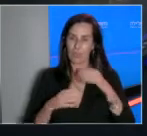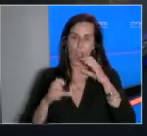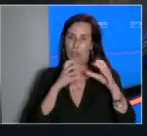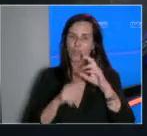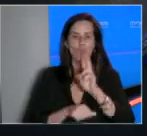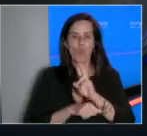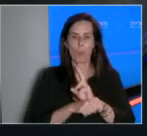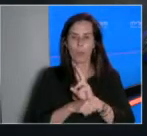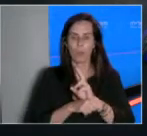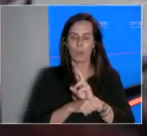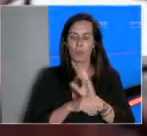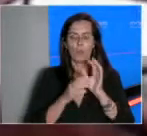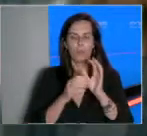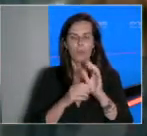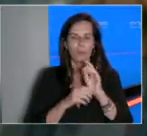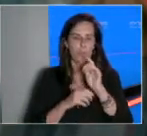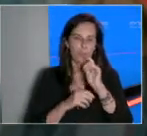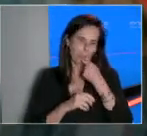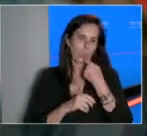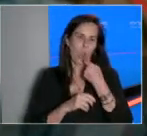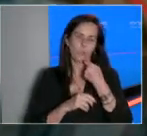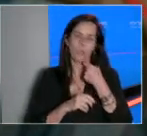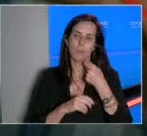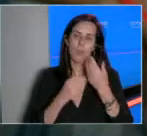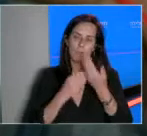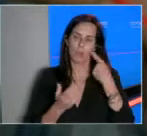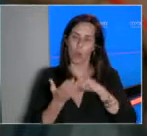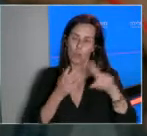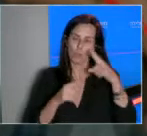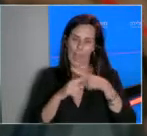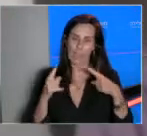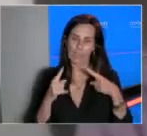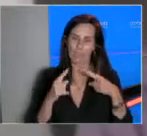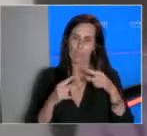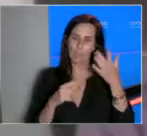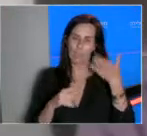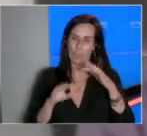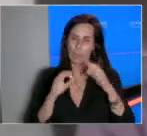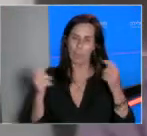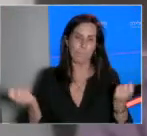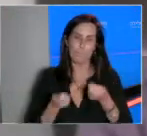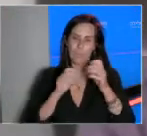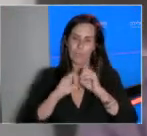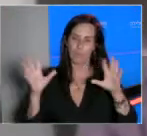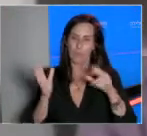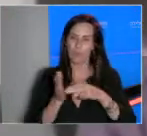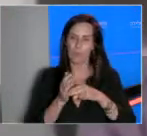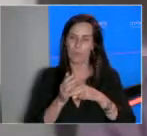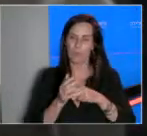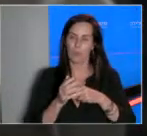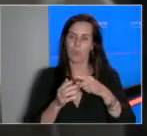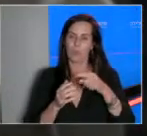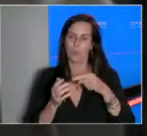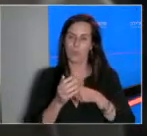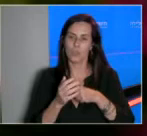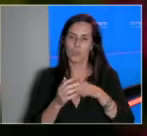התקשורת שומרת פרטי עסקה הרבה יותר בשקט, ולפני כחודש וחצי זה היה באמת פרסום של אילף הסעודי שאי אפשר לקחת